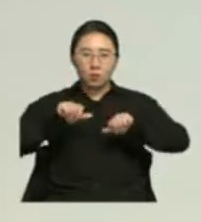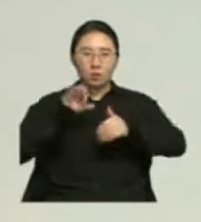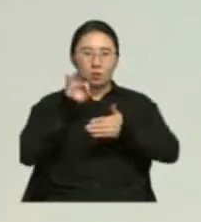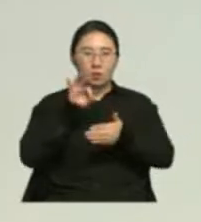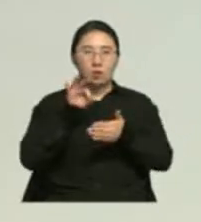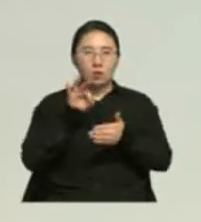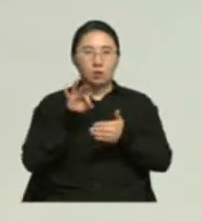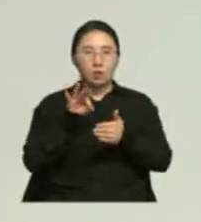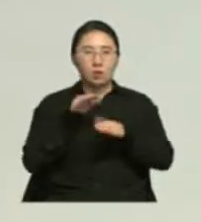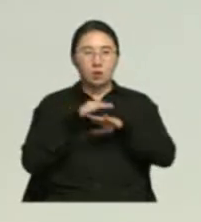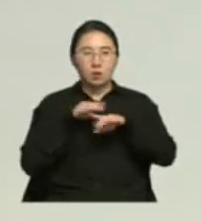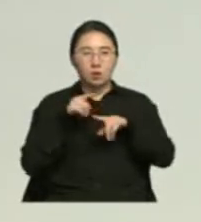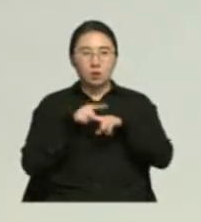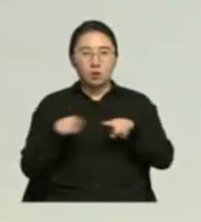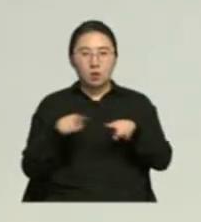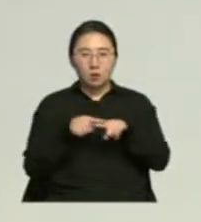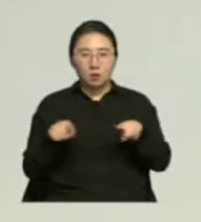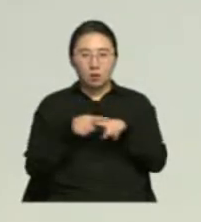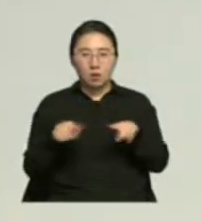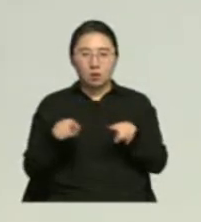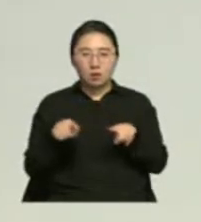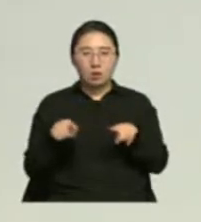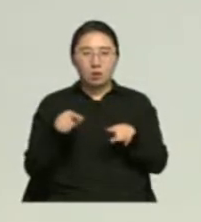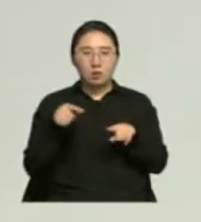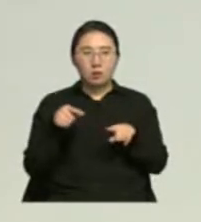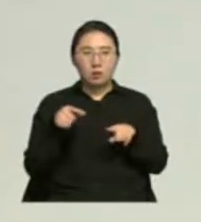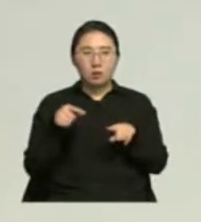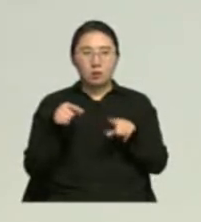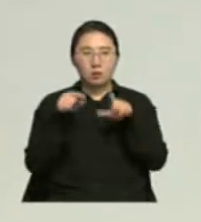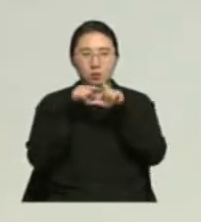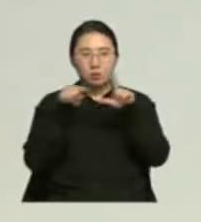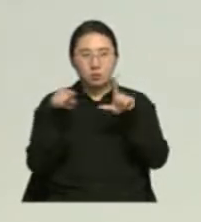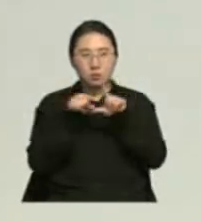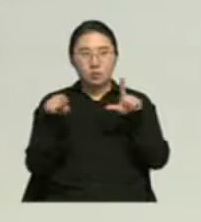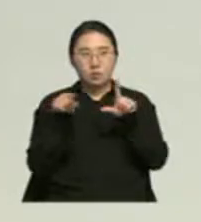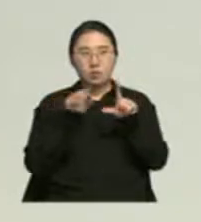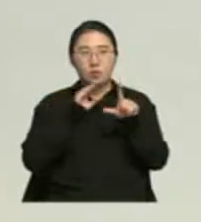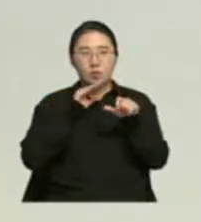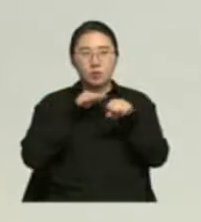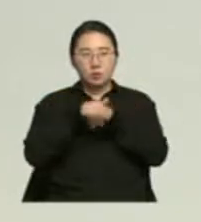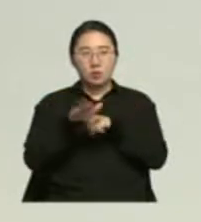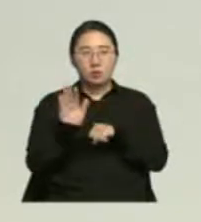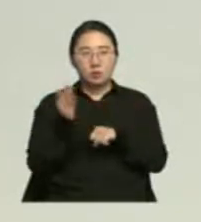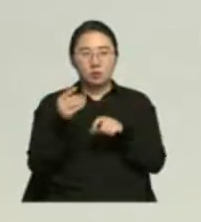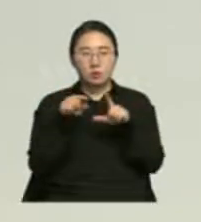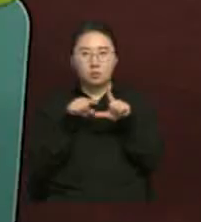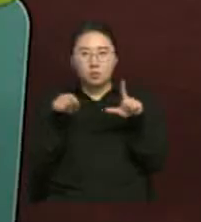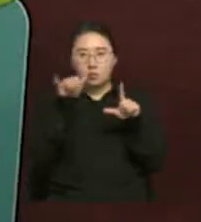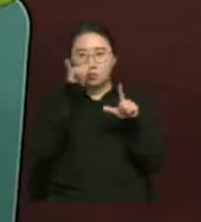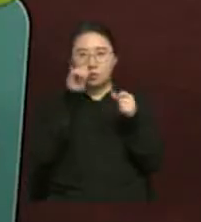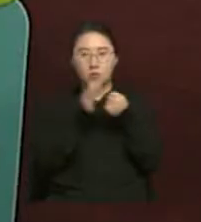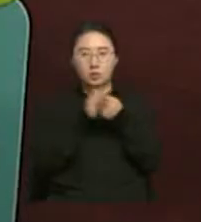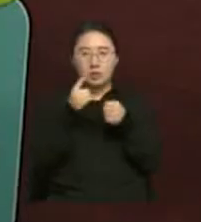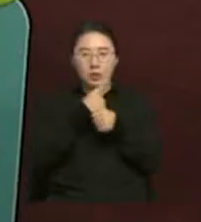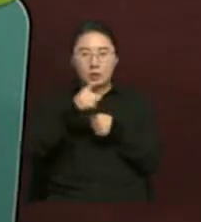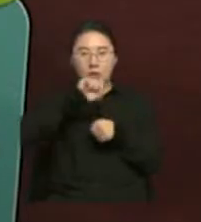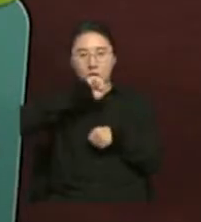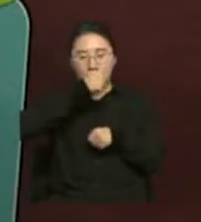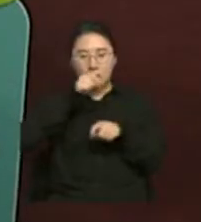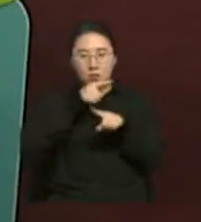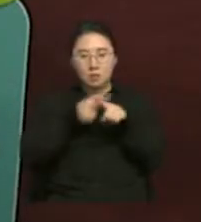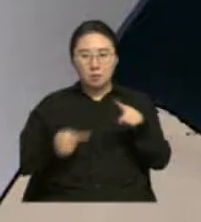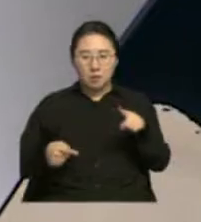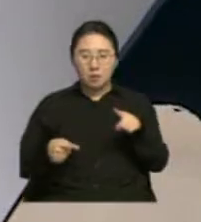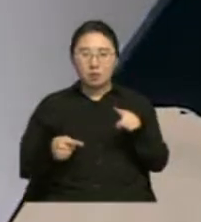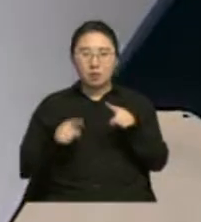가격으로 과표해서 매기는 거잖아요. 그게 좀 현실화된 부분이 있어서 내년 예산의